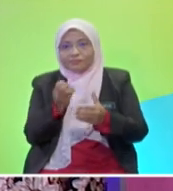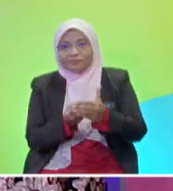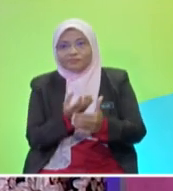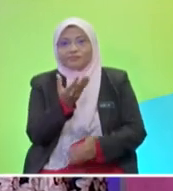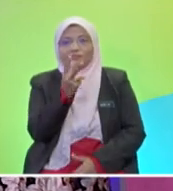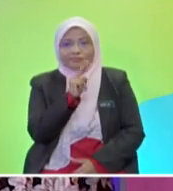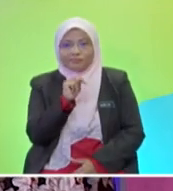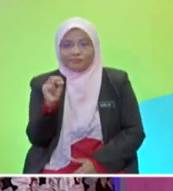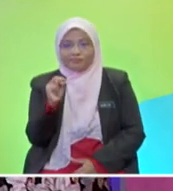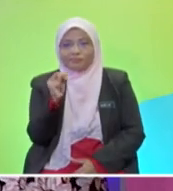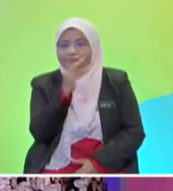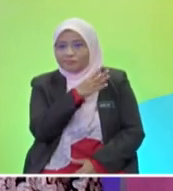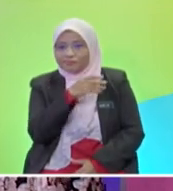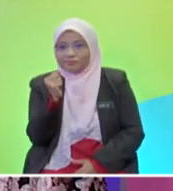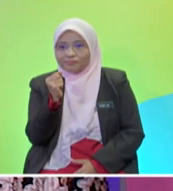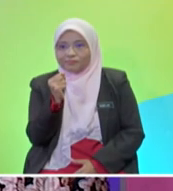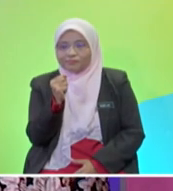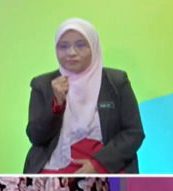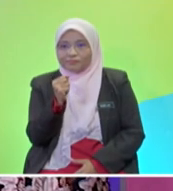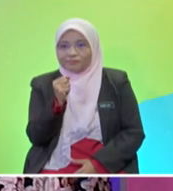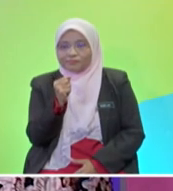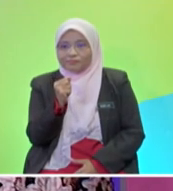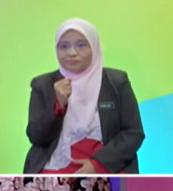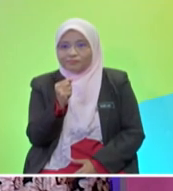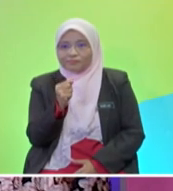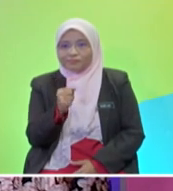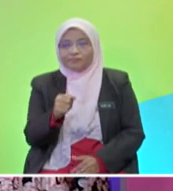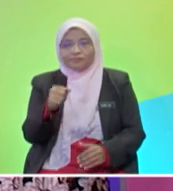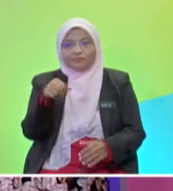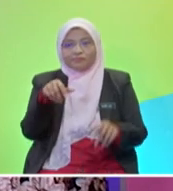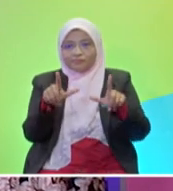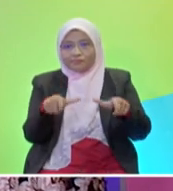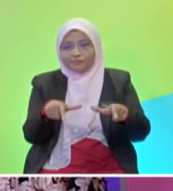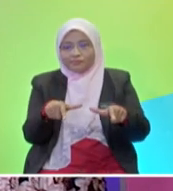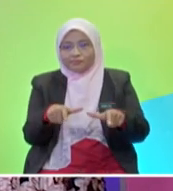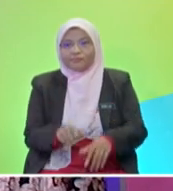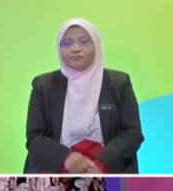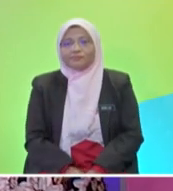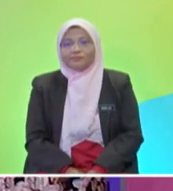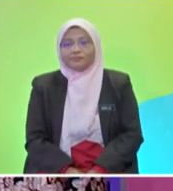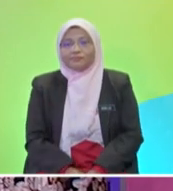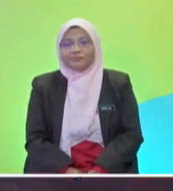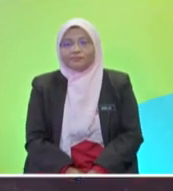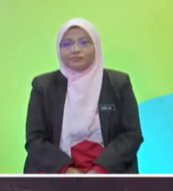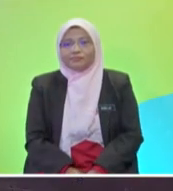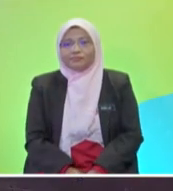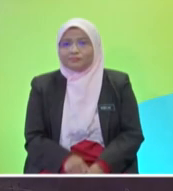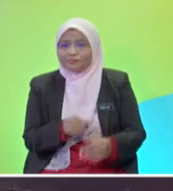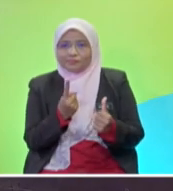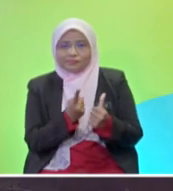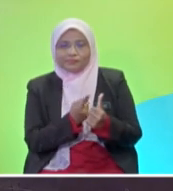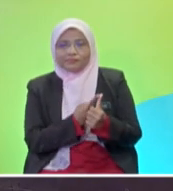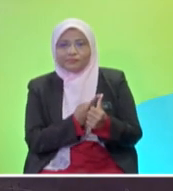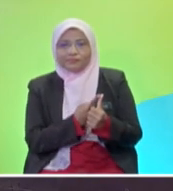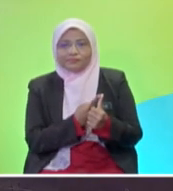Mira kena ambil satu perkataan kat bawah, sebut dan padankan pada bahagian dengan betul. Baiklah. Yang pertama apa